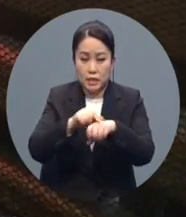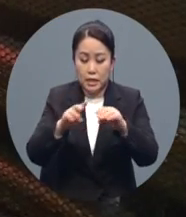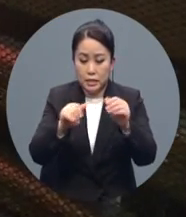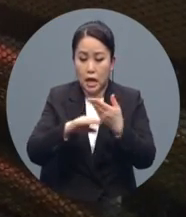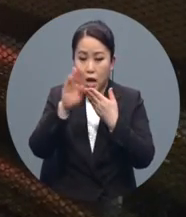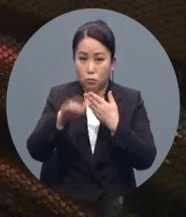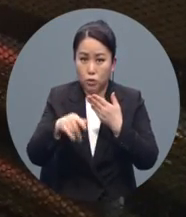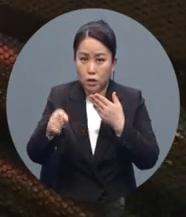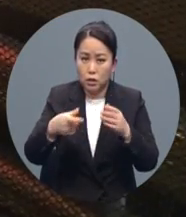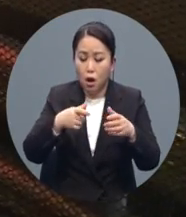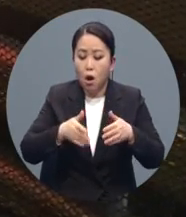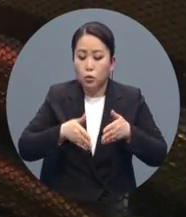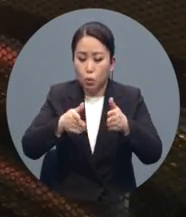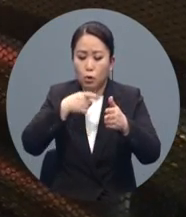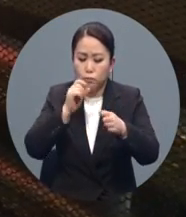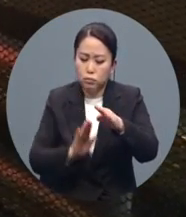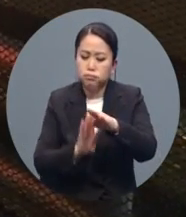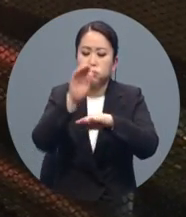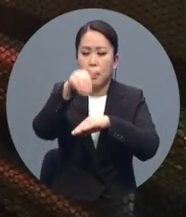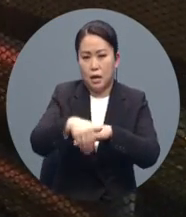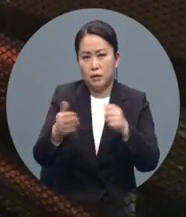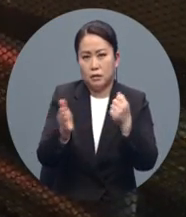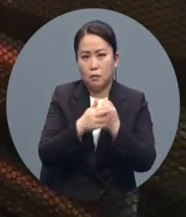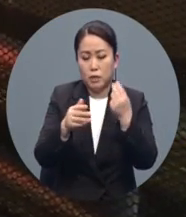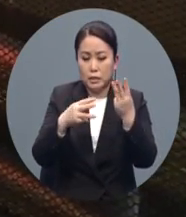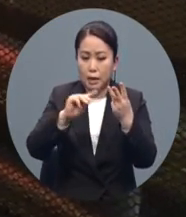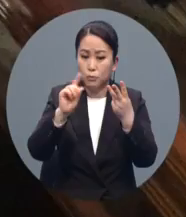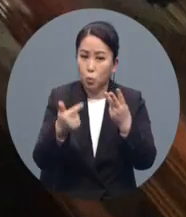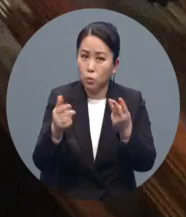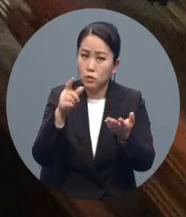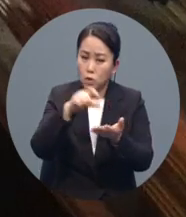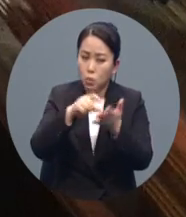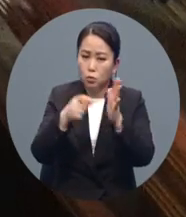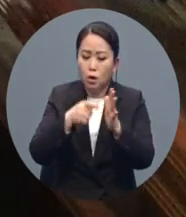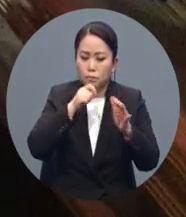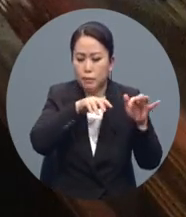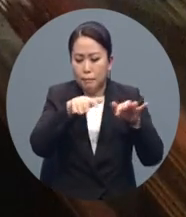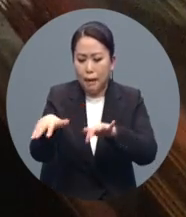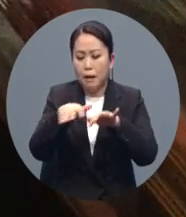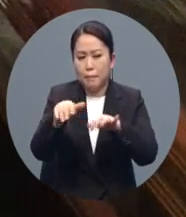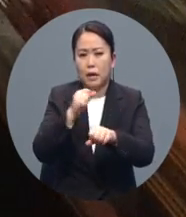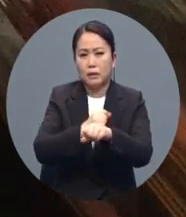3톤가량의 물이 흘러 넘치는 등 10여 건의 피해 신고가 접수됐습니다.